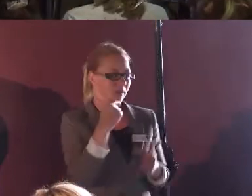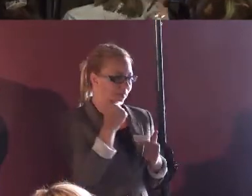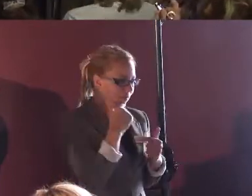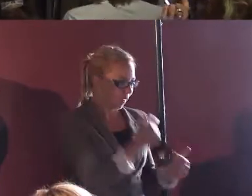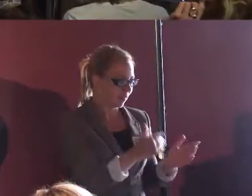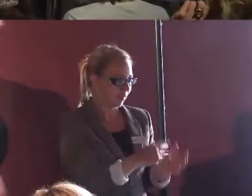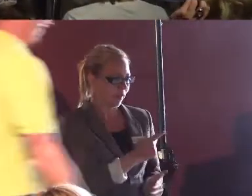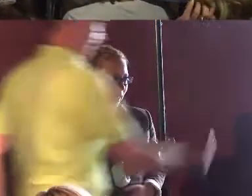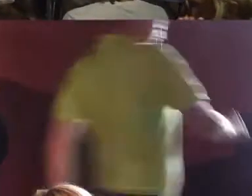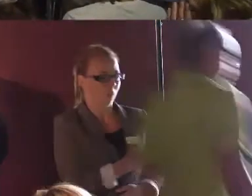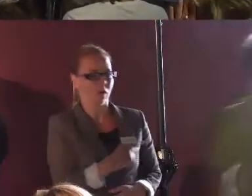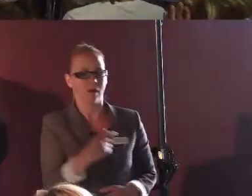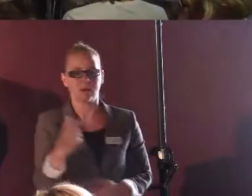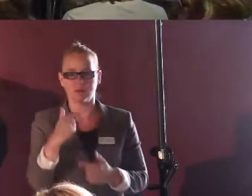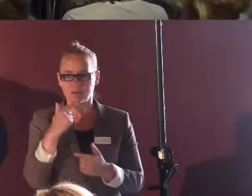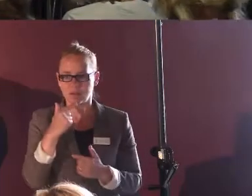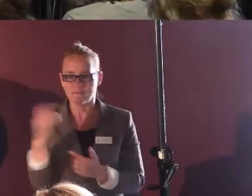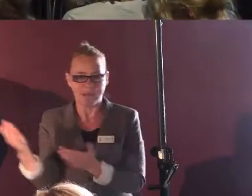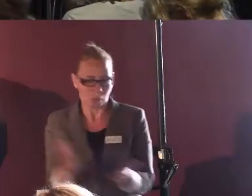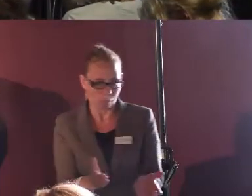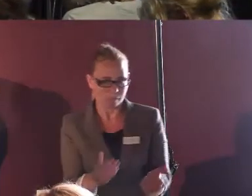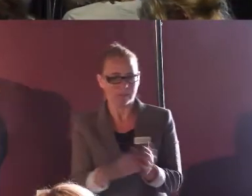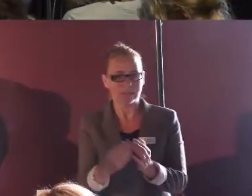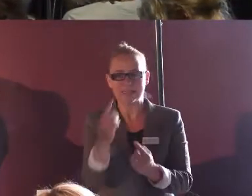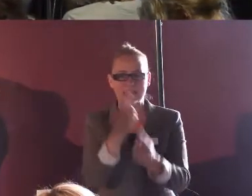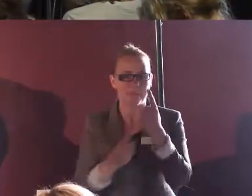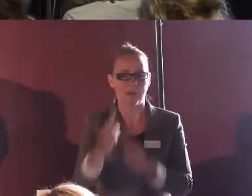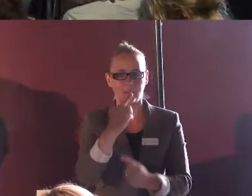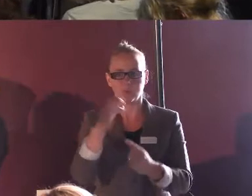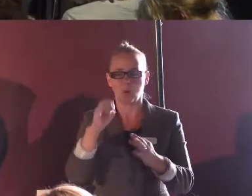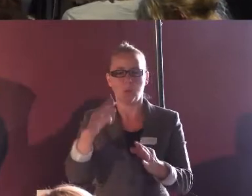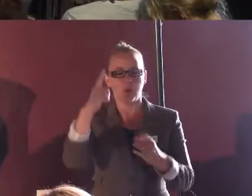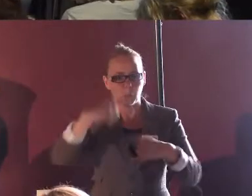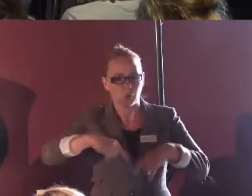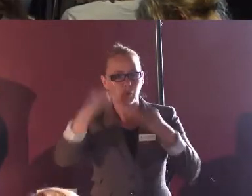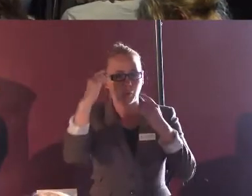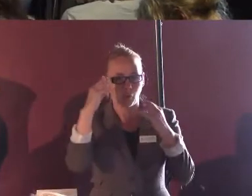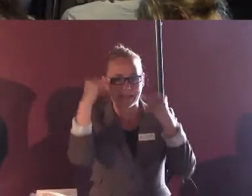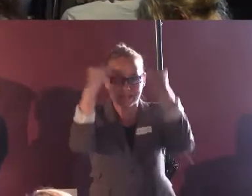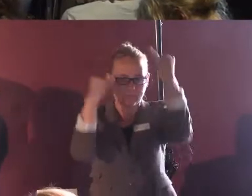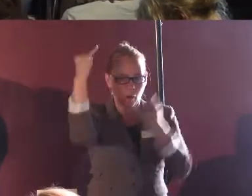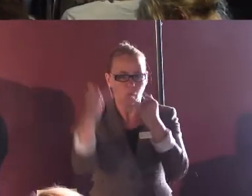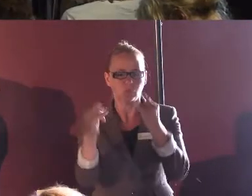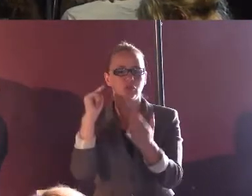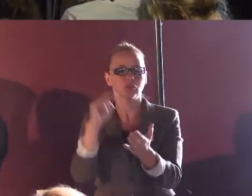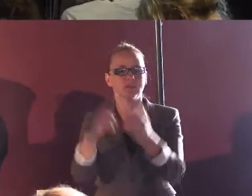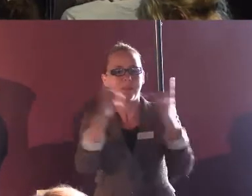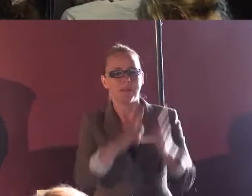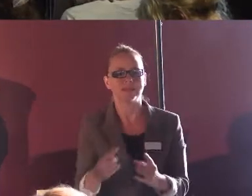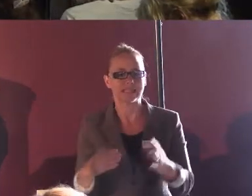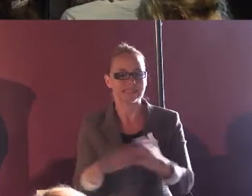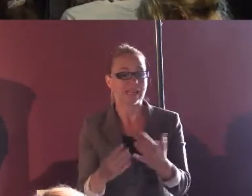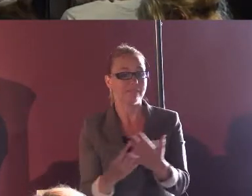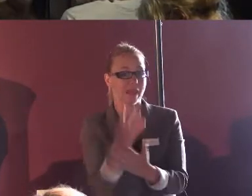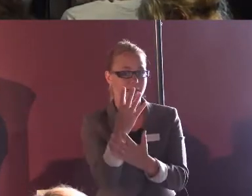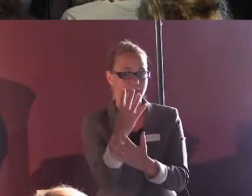Mats. Välkomna hit till... debatt om kulturdriven innovation för mänsklig tillväxt.